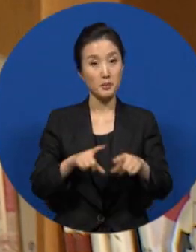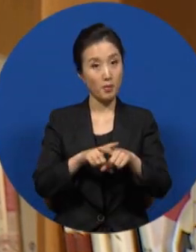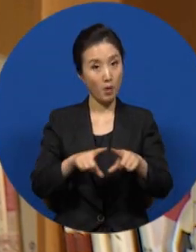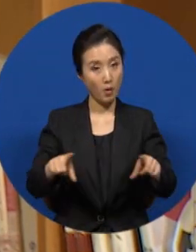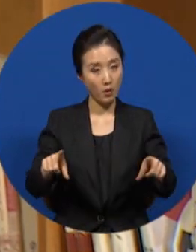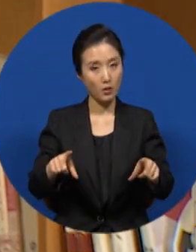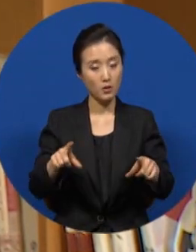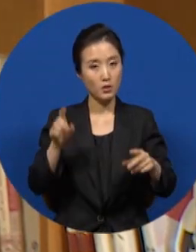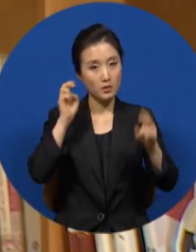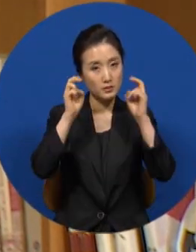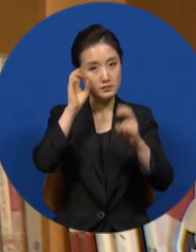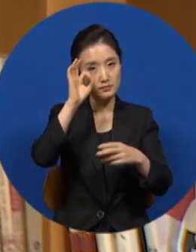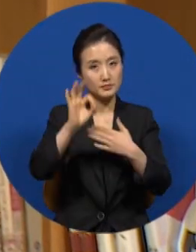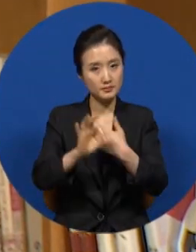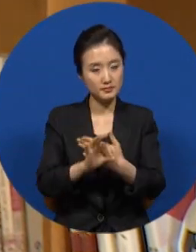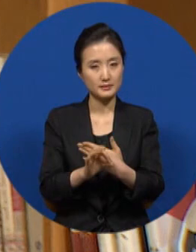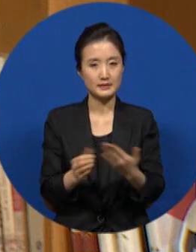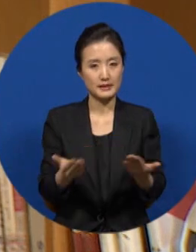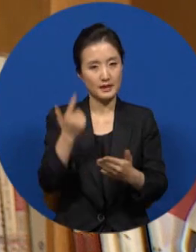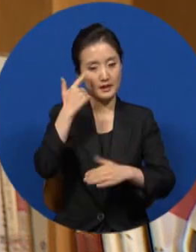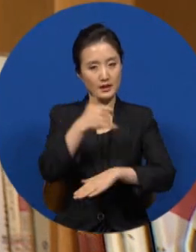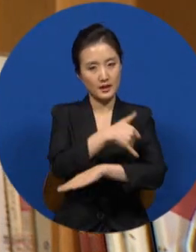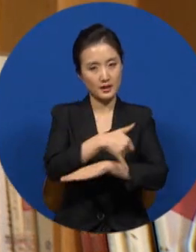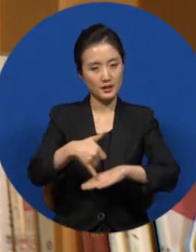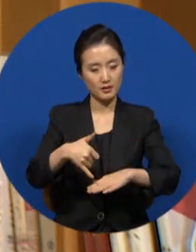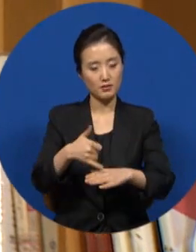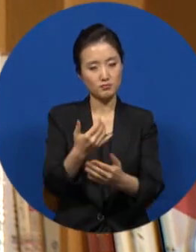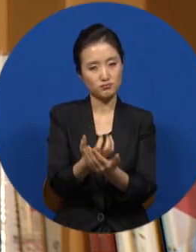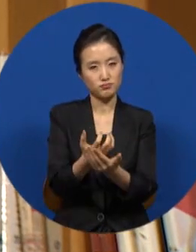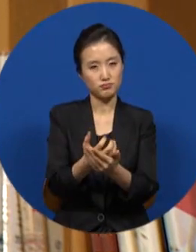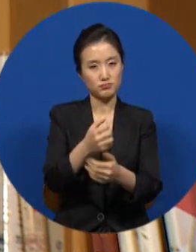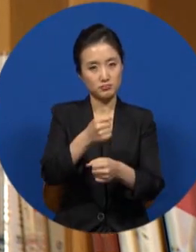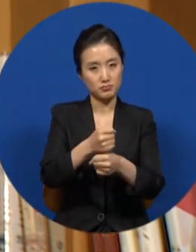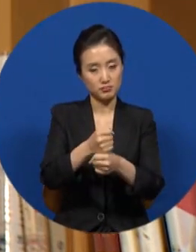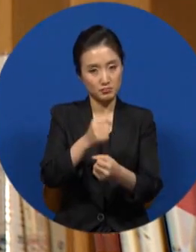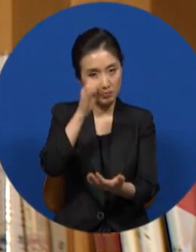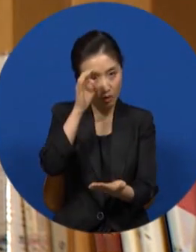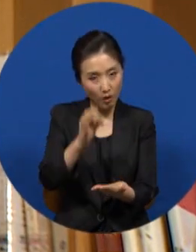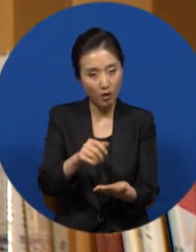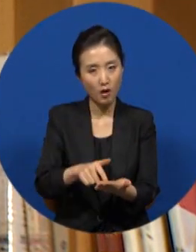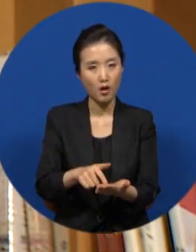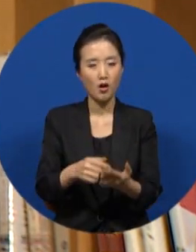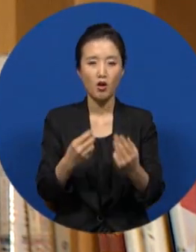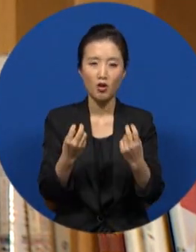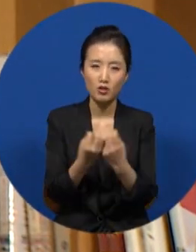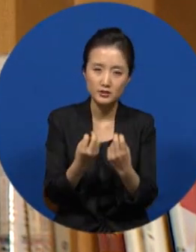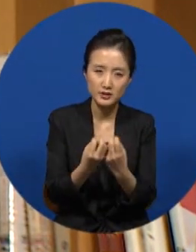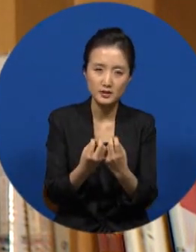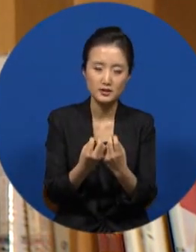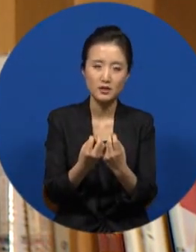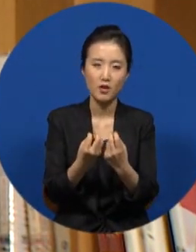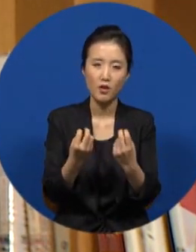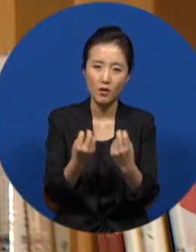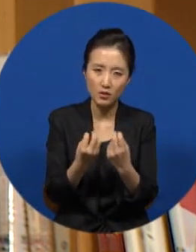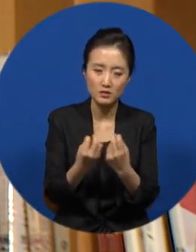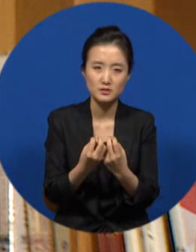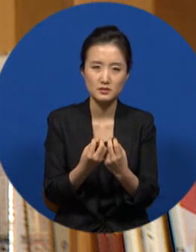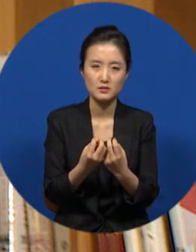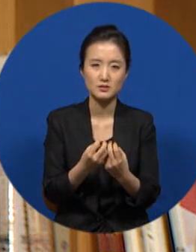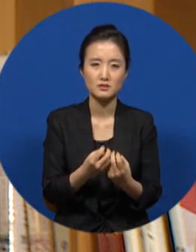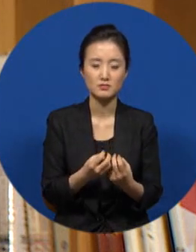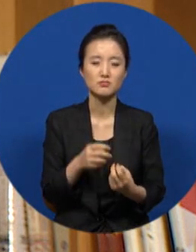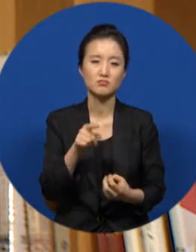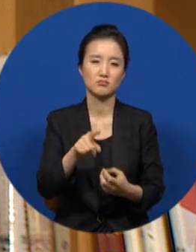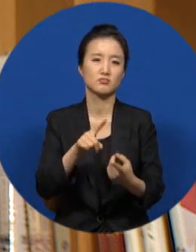문제거든요. 저는 이제 명리를 전공하고 있으니까 어떻게 명리적으로 조금 운을 개운할 수 있는 방법을 나름